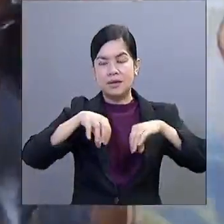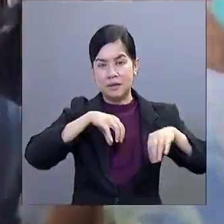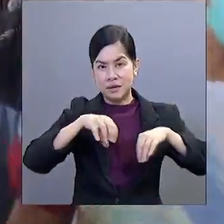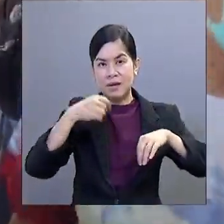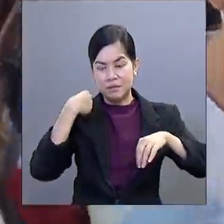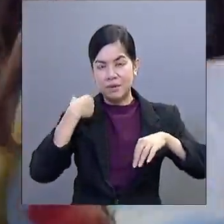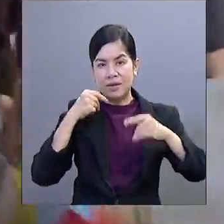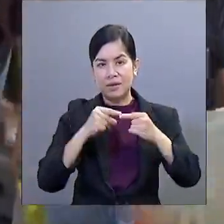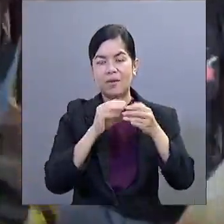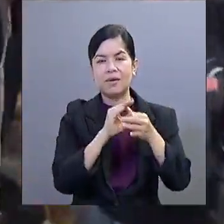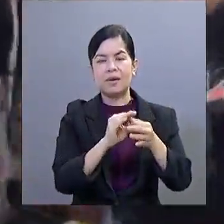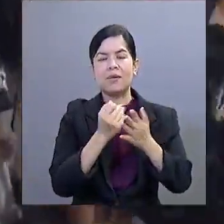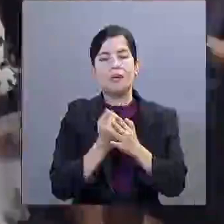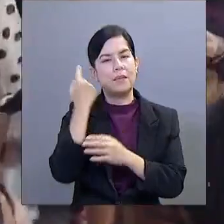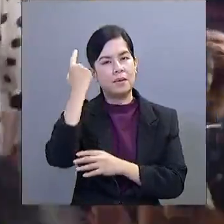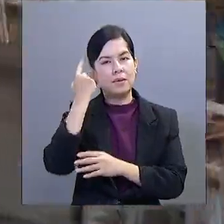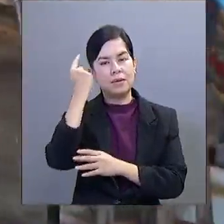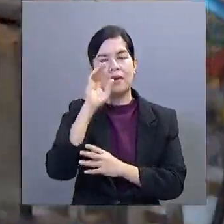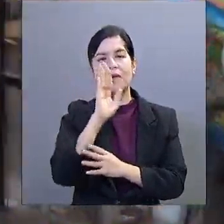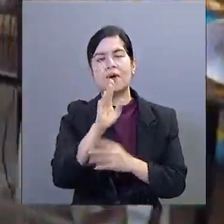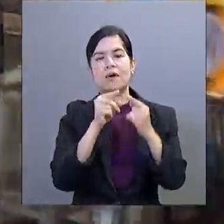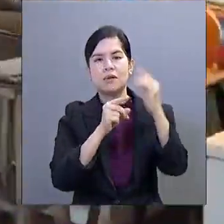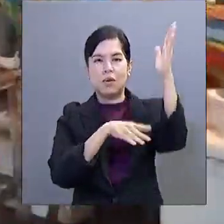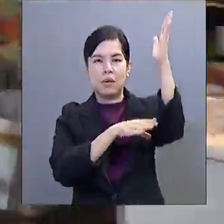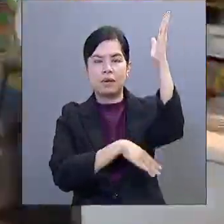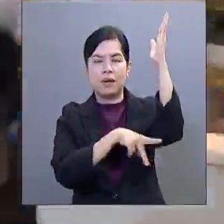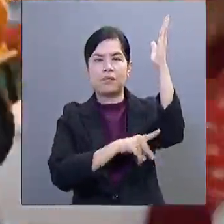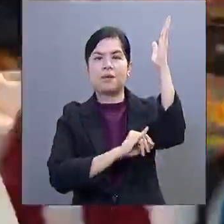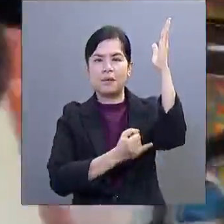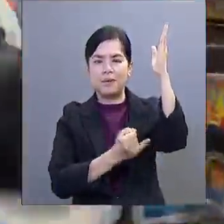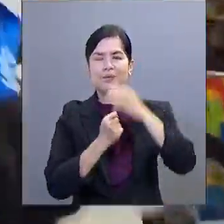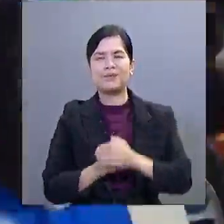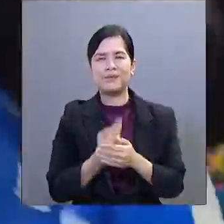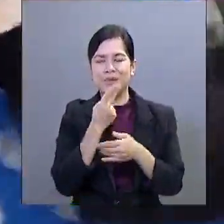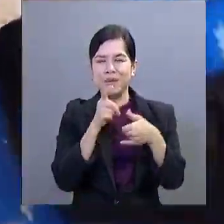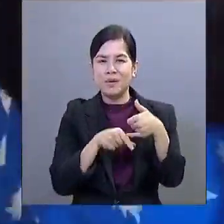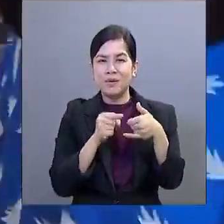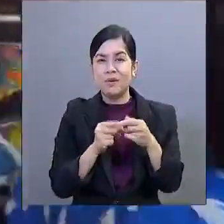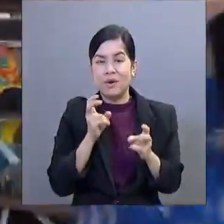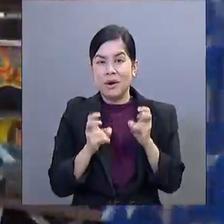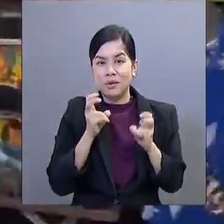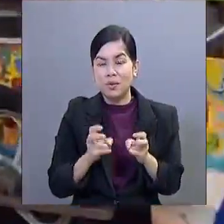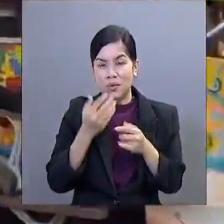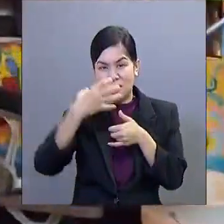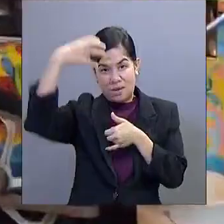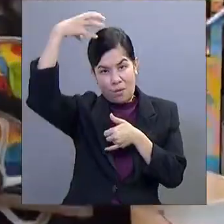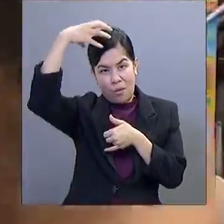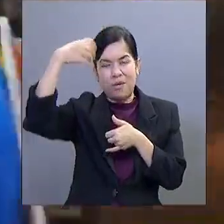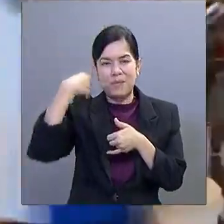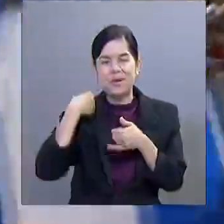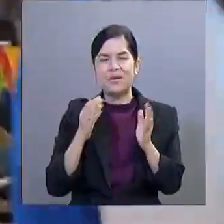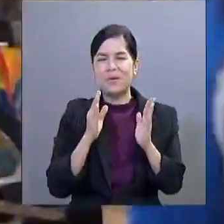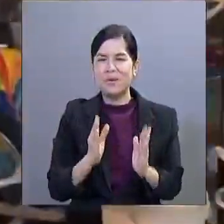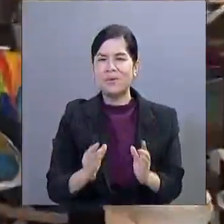วันมหัศจรรย์ประจวบคีรีขันธ์เที่ยวได้ทุกวันมาสคอตก็เรียกความสนใจจากนักท่องเที่ยวทั้งชาวไทยและชาวต่างประเทศได้ไม่น้อยเลยทีเดียว